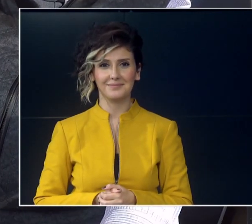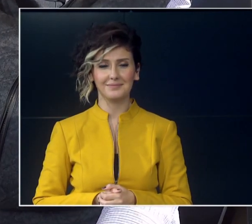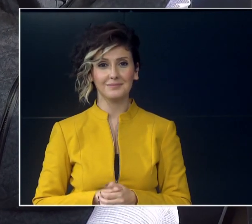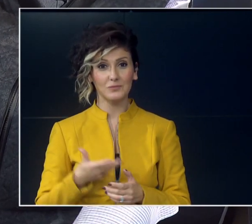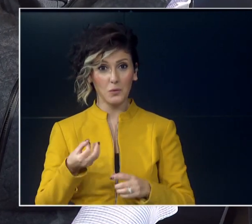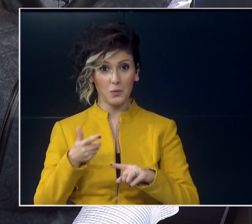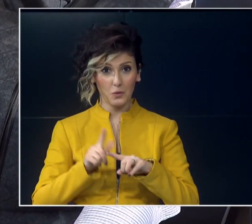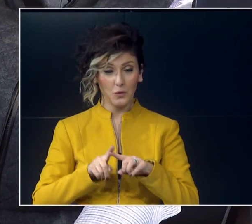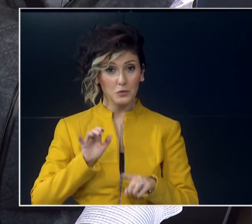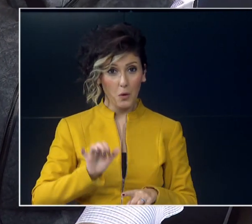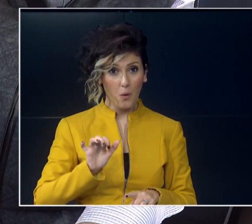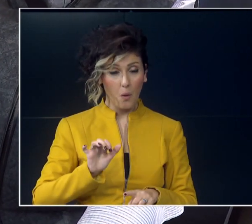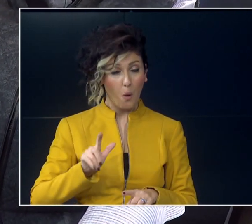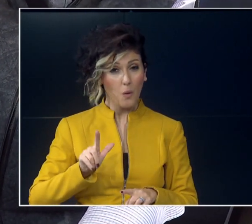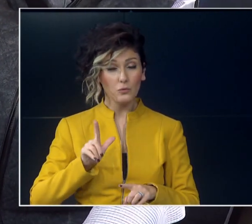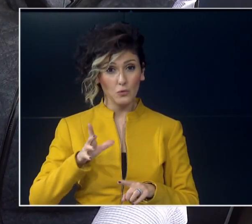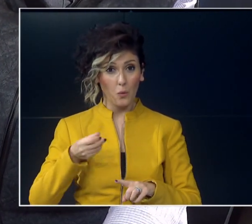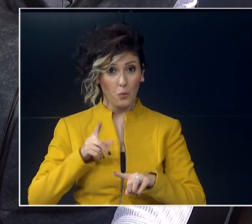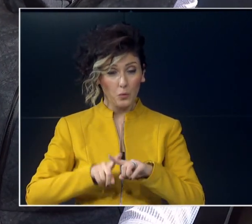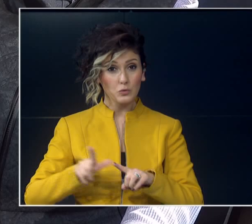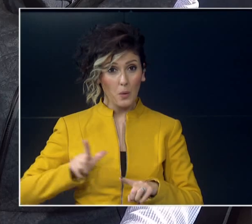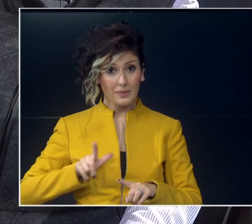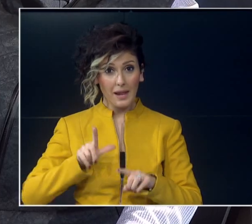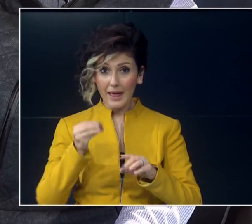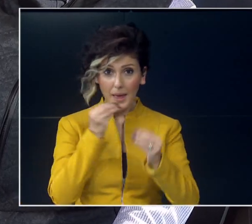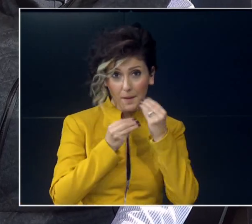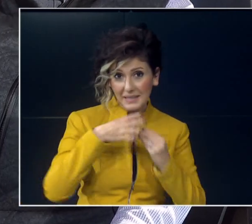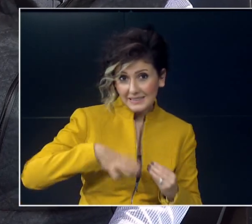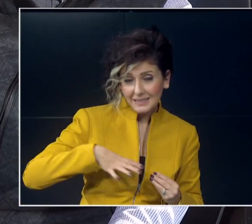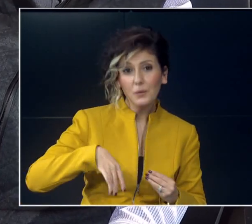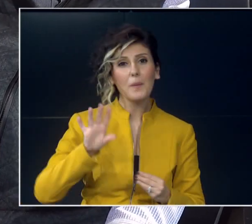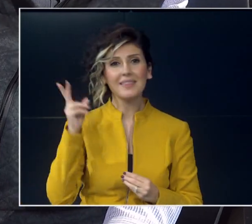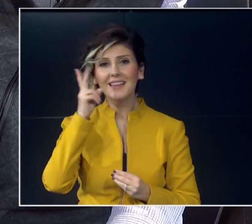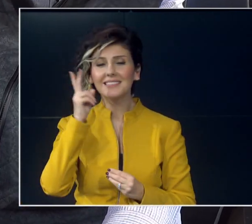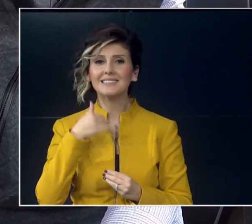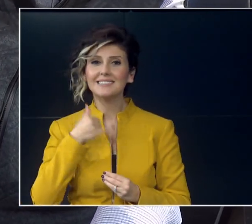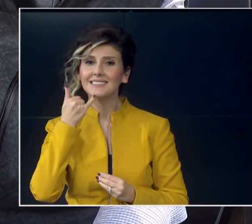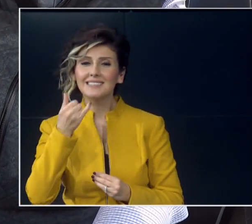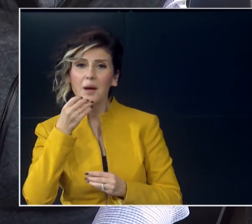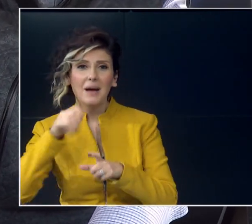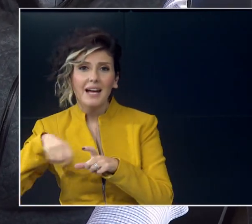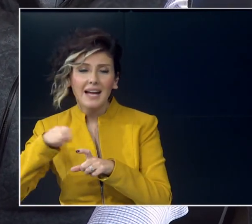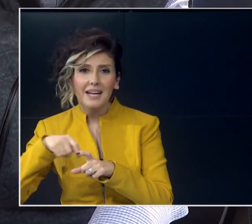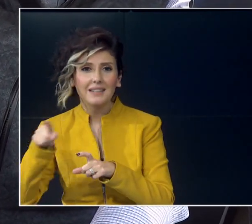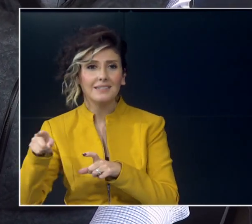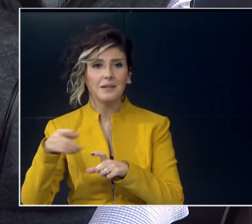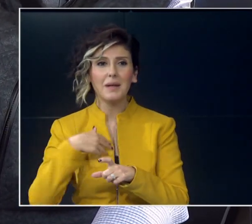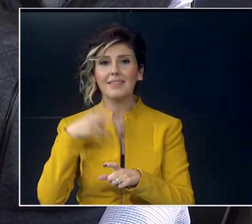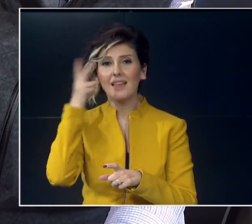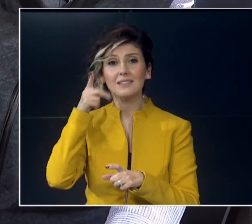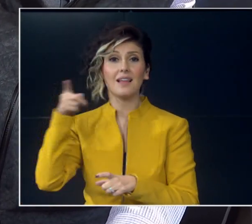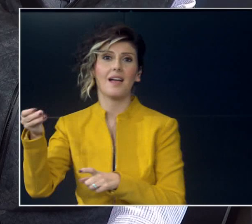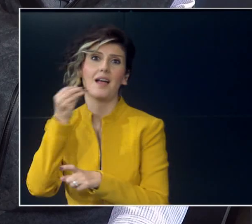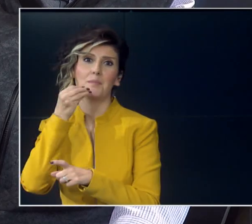Çok lüks bir otel mi? Orada yemek yersen ya bir teyze senin için yemek yapacak. Ben o zaman teyze seçiyorum.